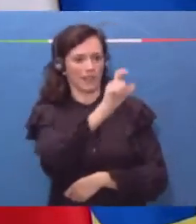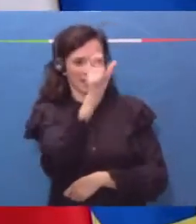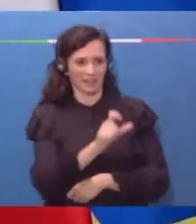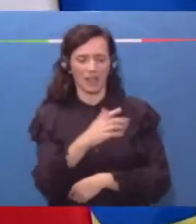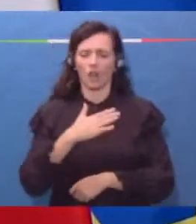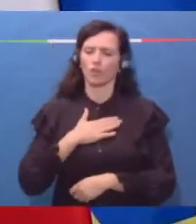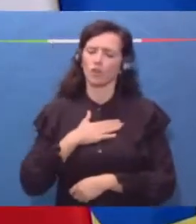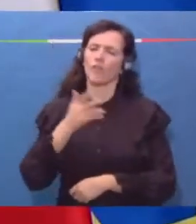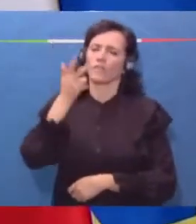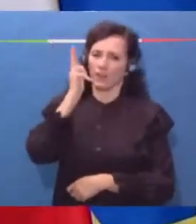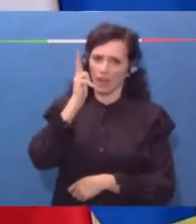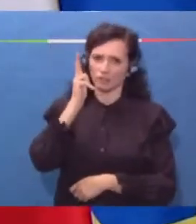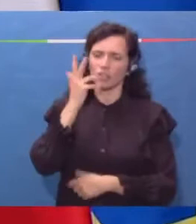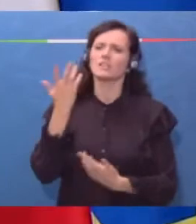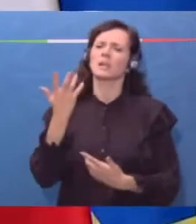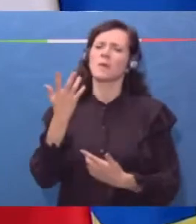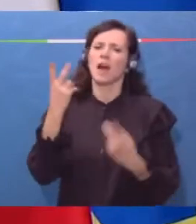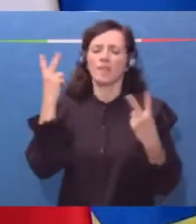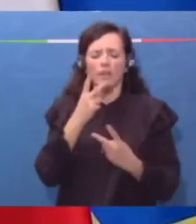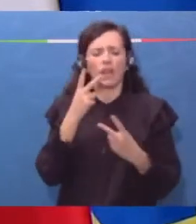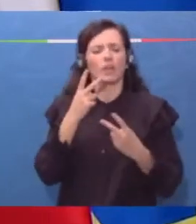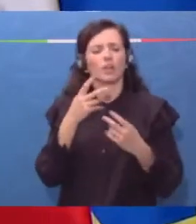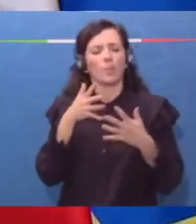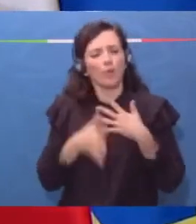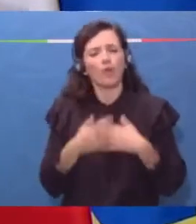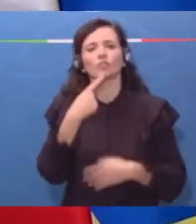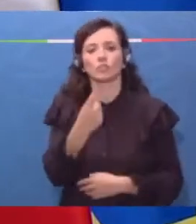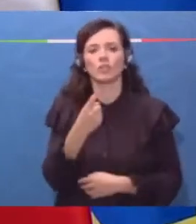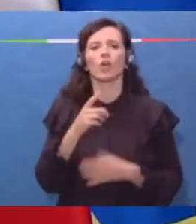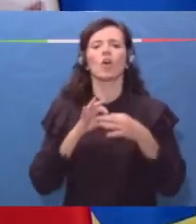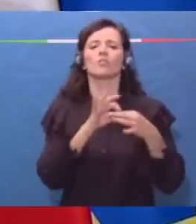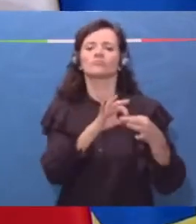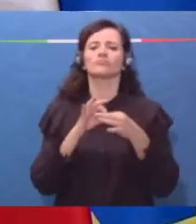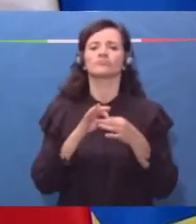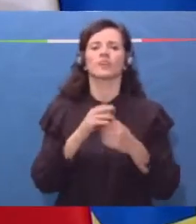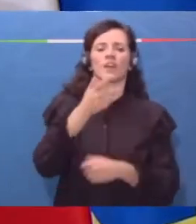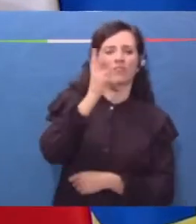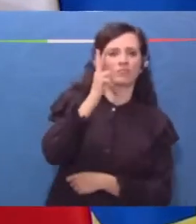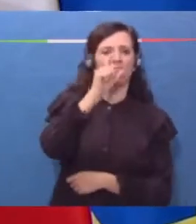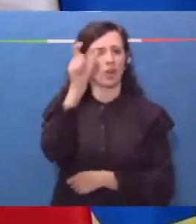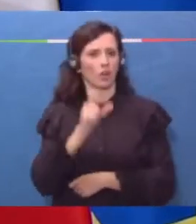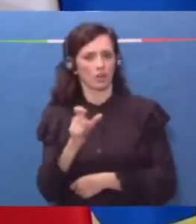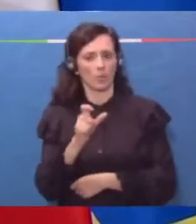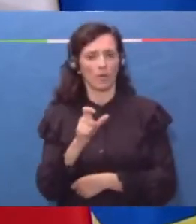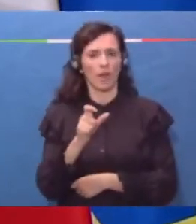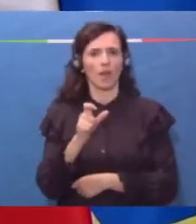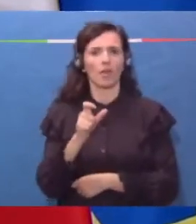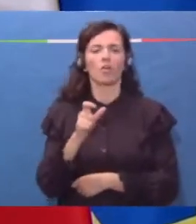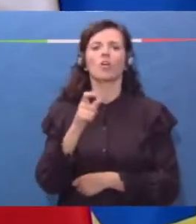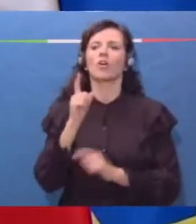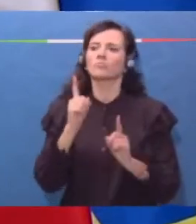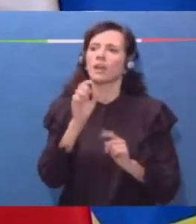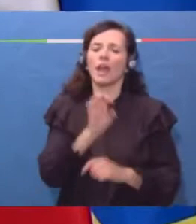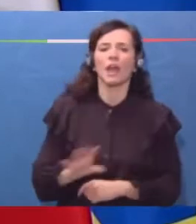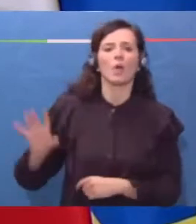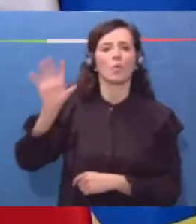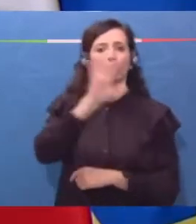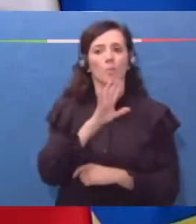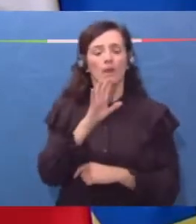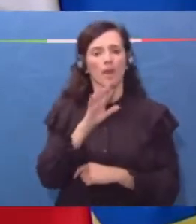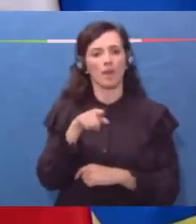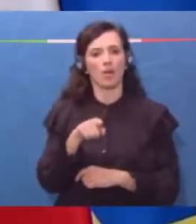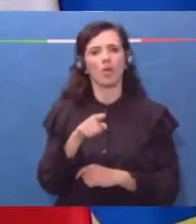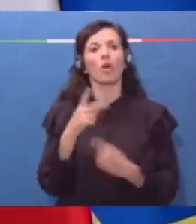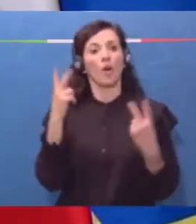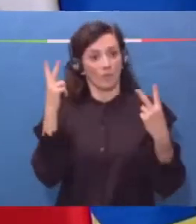francese, profondamente franco-italiano e europeo, che non è quello della standardizzazione. E analogamente